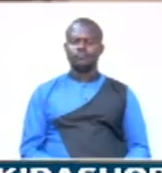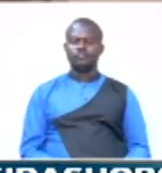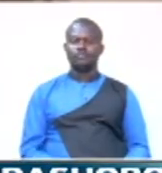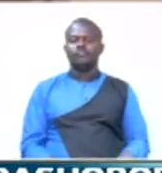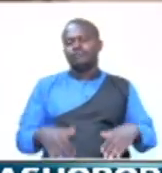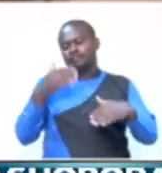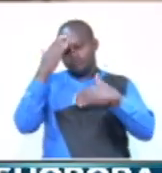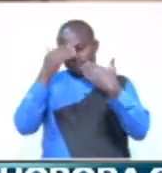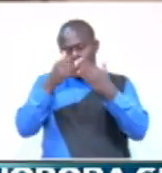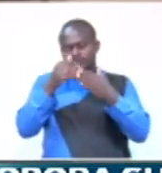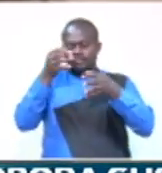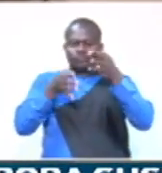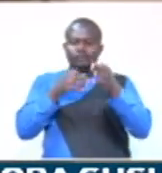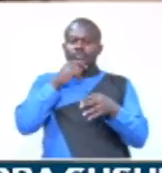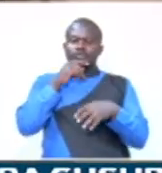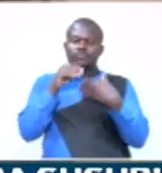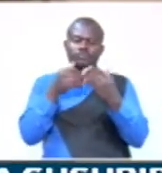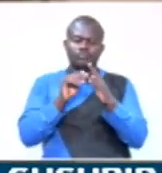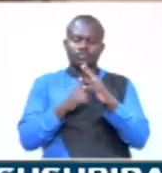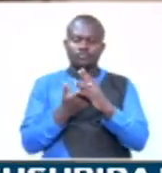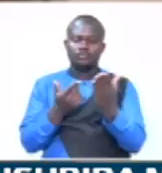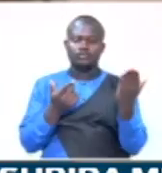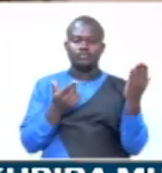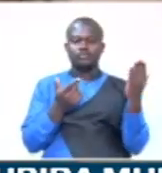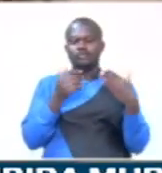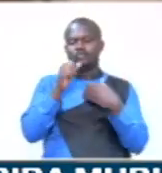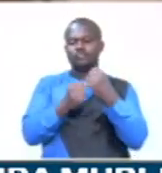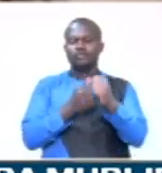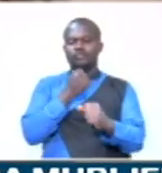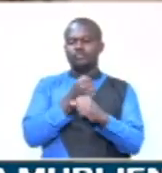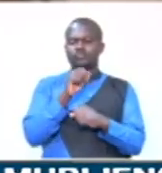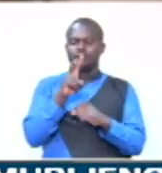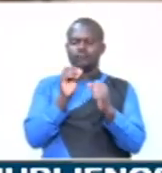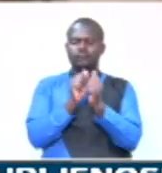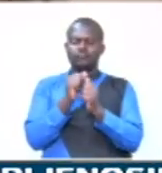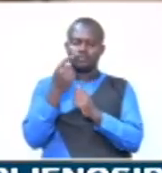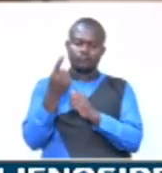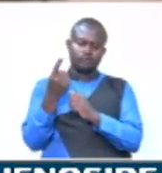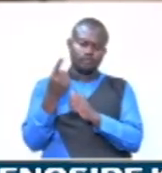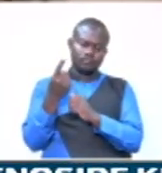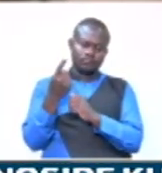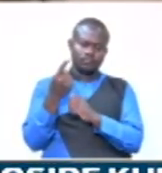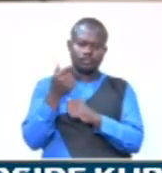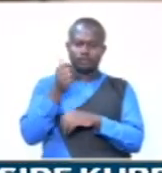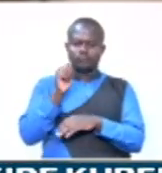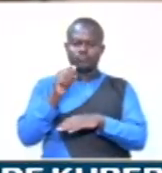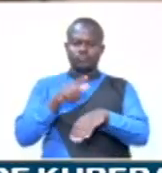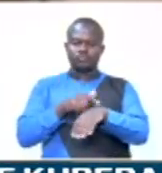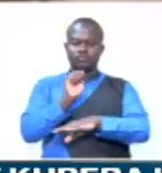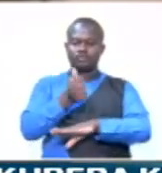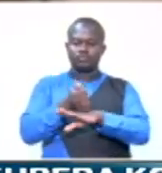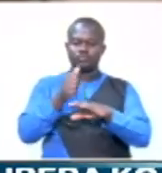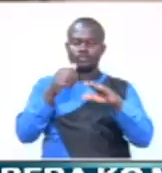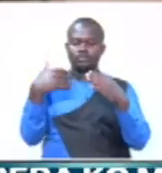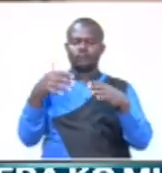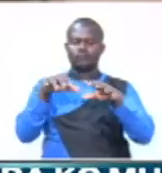Urebye urugendo rwo kuburanisha uyu mugabo rwatangiye ahagana mu 2011 kuko aribwo hashyizweho impapuro zimuta